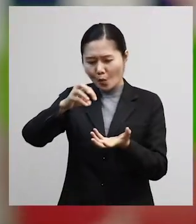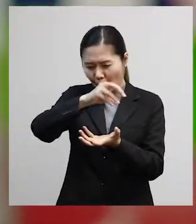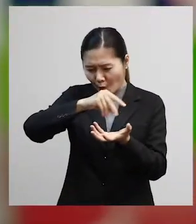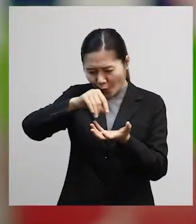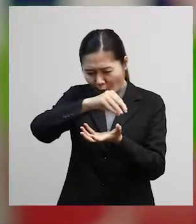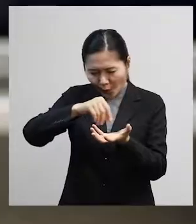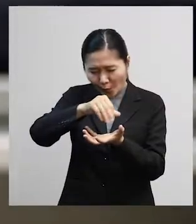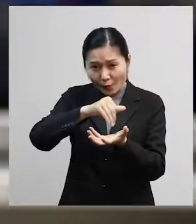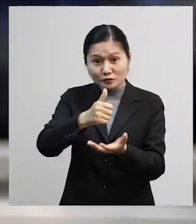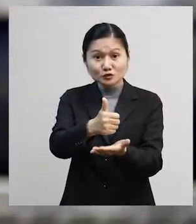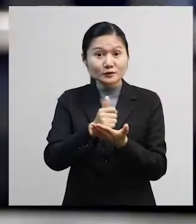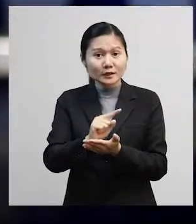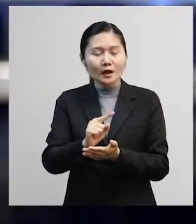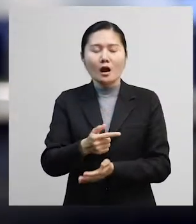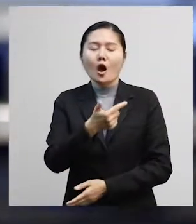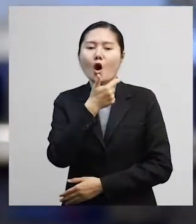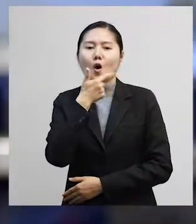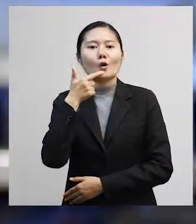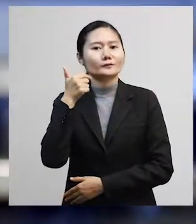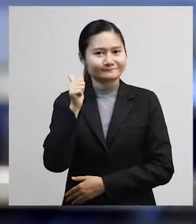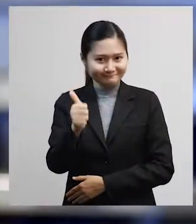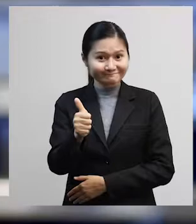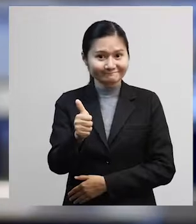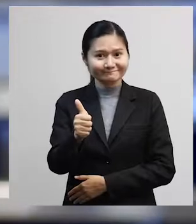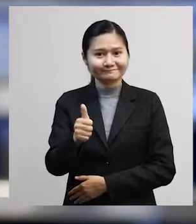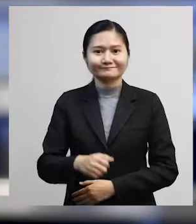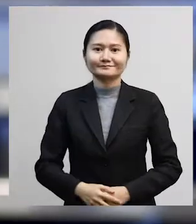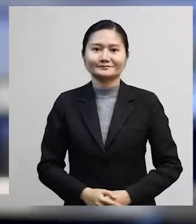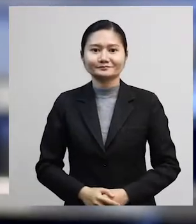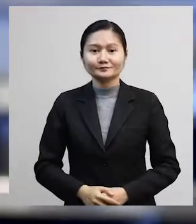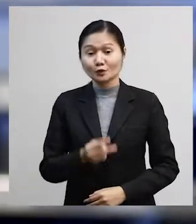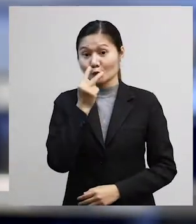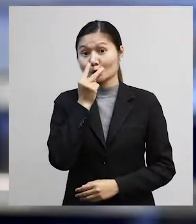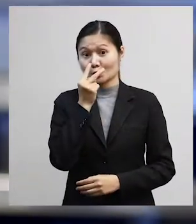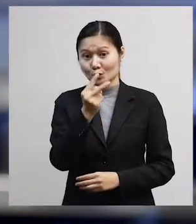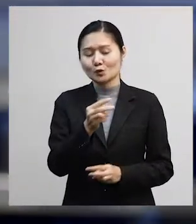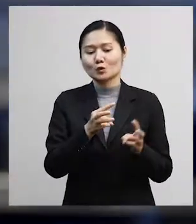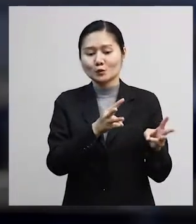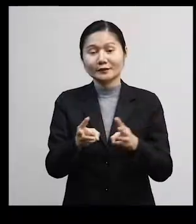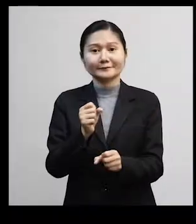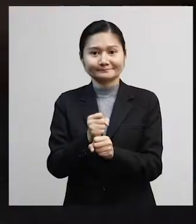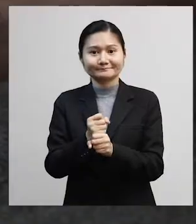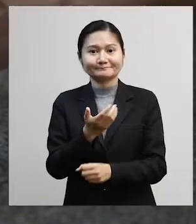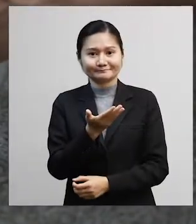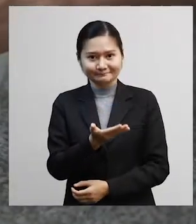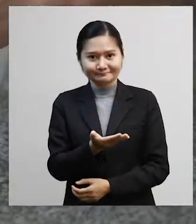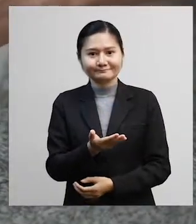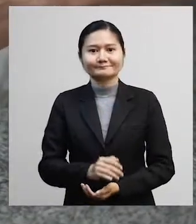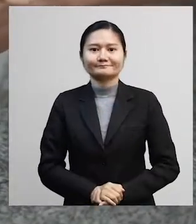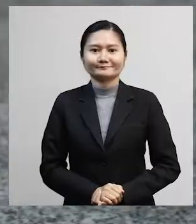ช่วยให้ขนมของเรามีรสชาติกลมกล่อมมากยิ่งขึ้นค่ะนี้เรามาดูกันเลยนะคะว่าทำยังไง